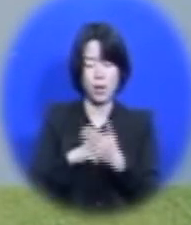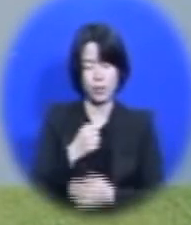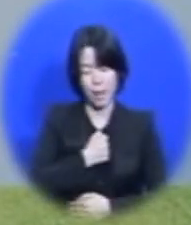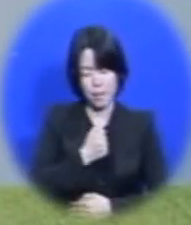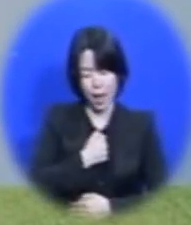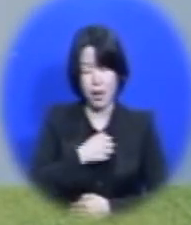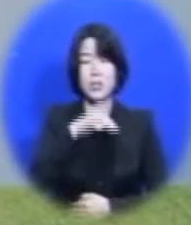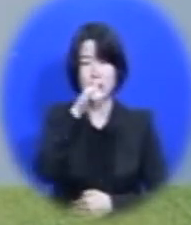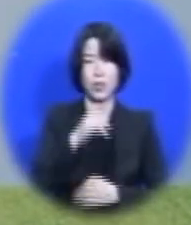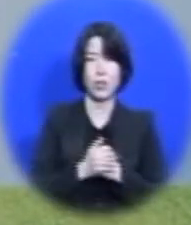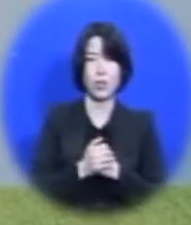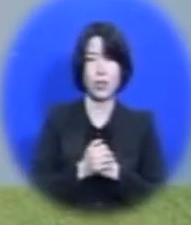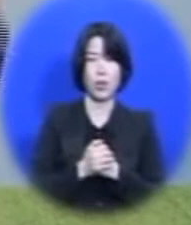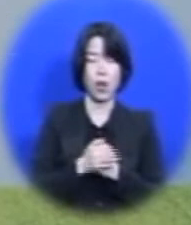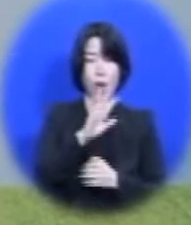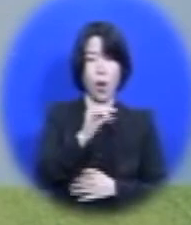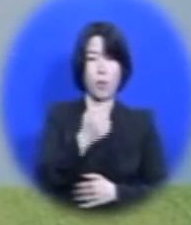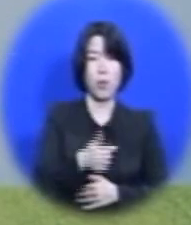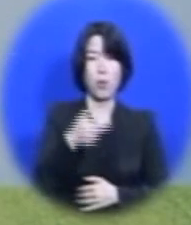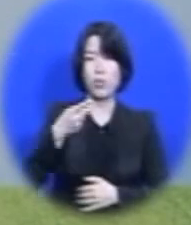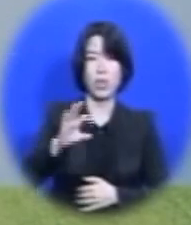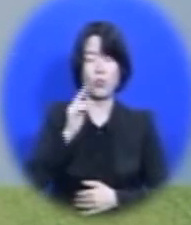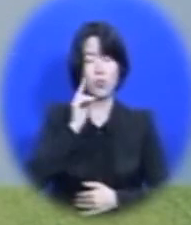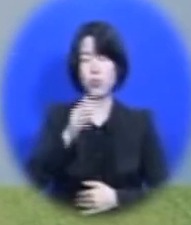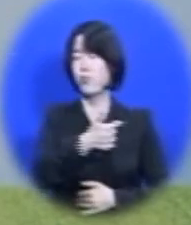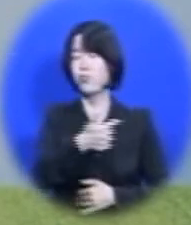있었습니다. 본당이 너무 커요.